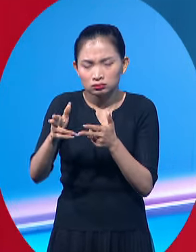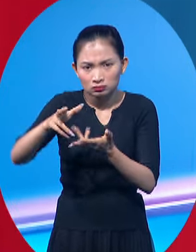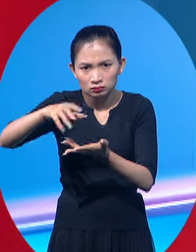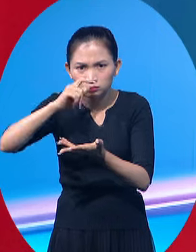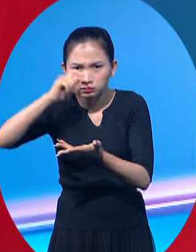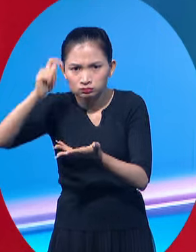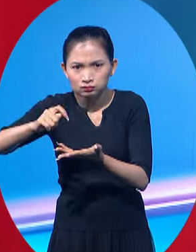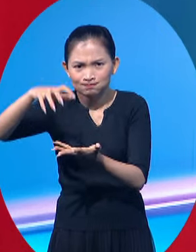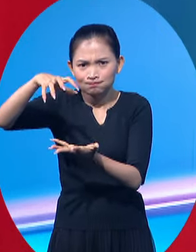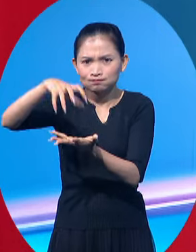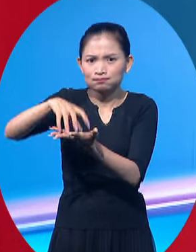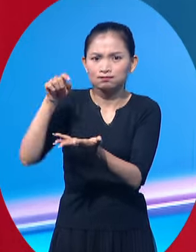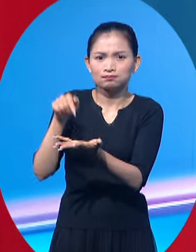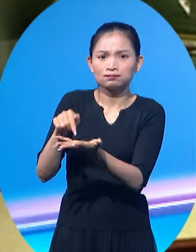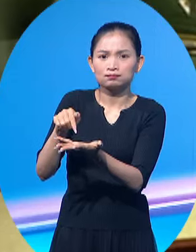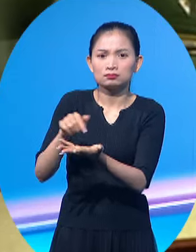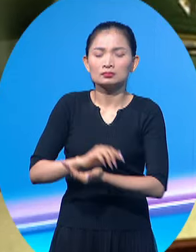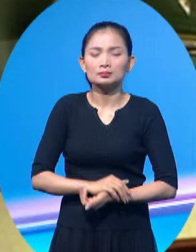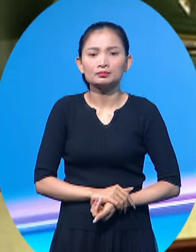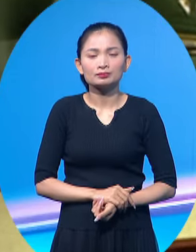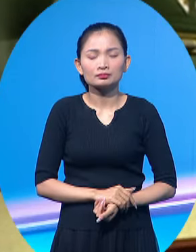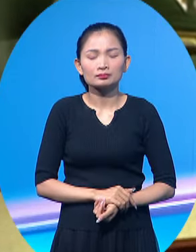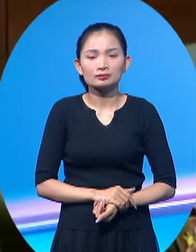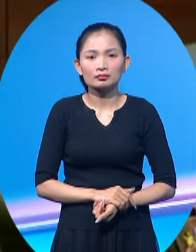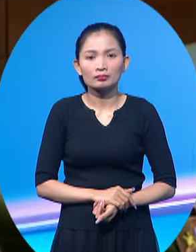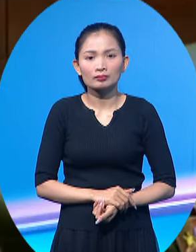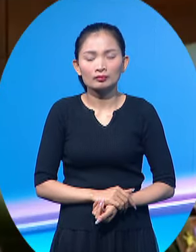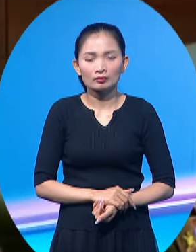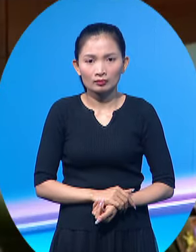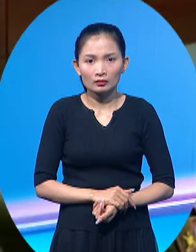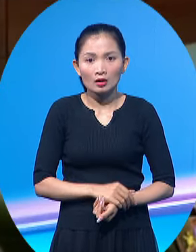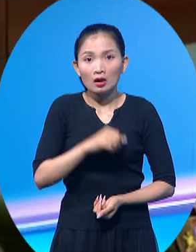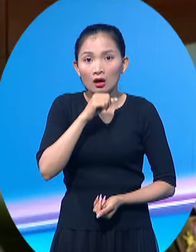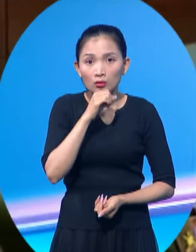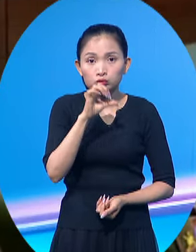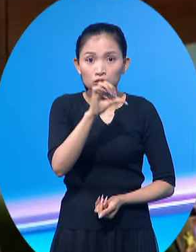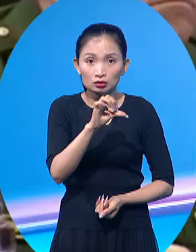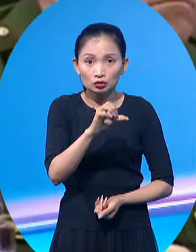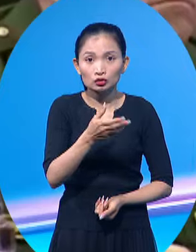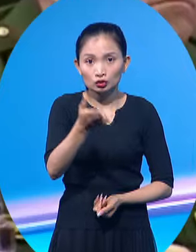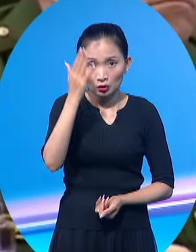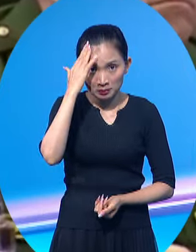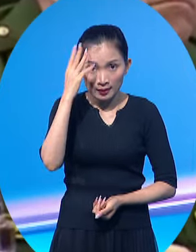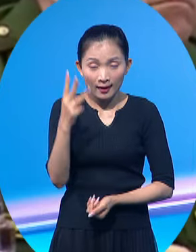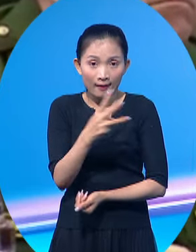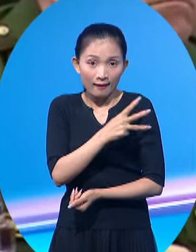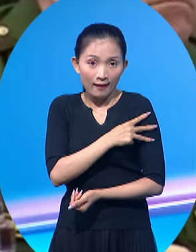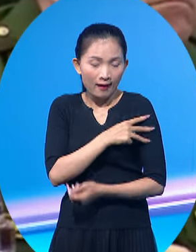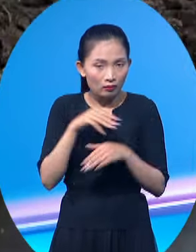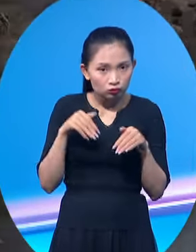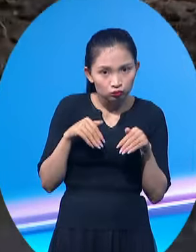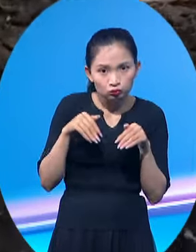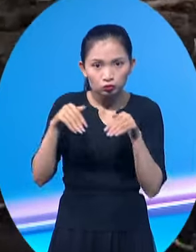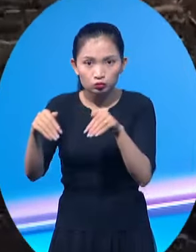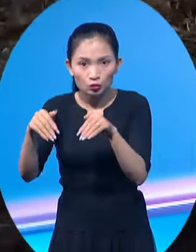các mục tiêu của chiến dịch quân sự đặc biệt. Về tình hình chiến trường, ông Shoigu cho biết các lực lượng Nga đã giành được thế chủ động dọc theo mặt trận dài